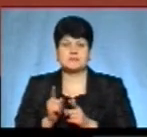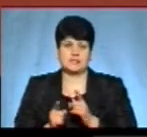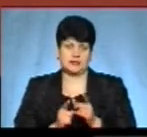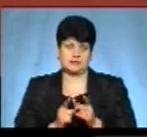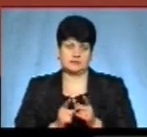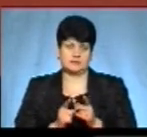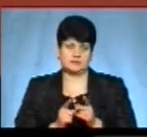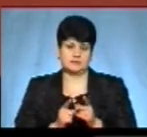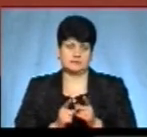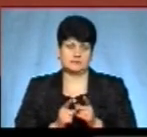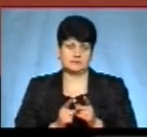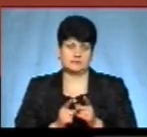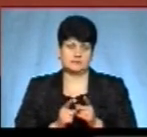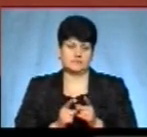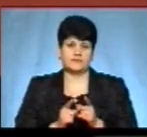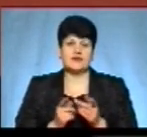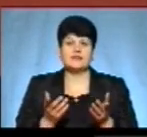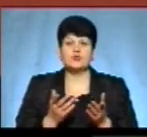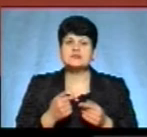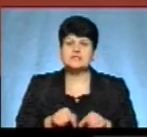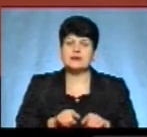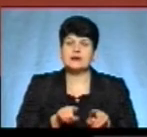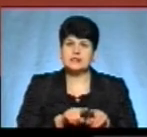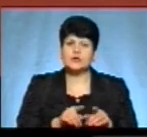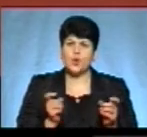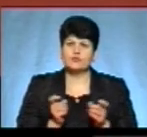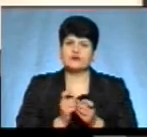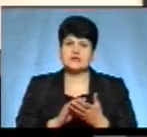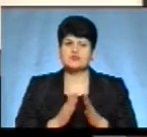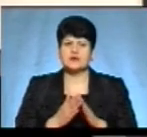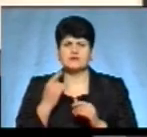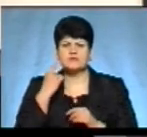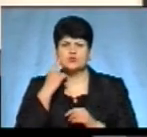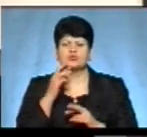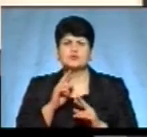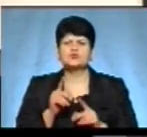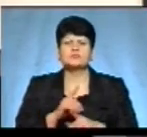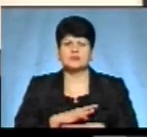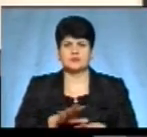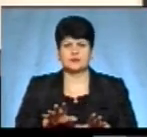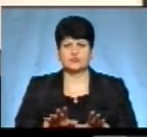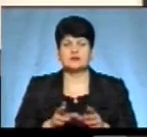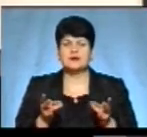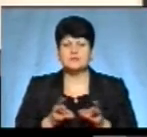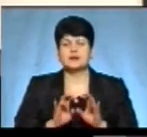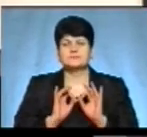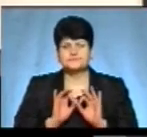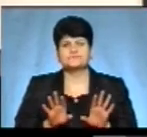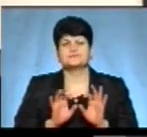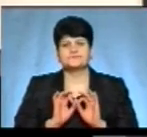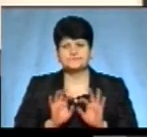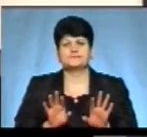юрисдикцію. Ось такі конфліктні ситуації. Чи є шляхи, на вашу думку, як їх можна уникнути? Через роз'яснення. Тільки